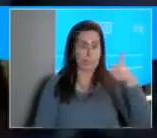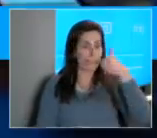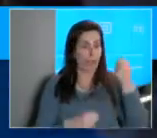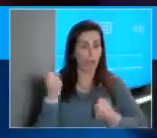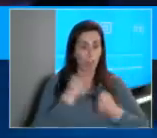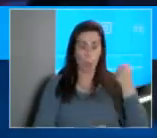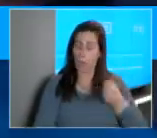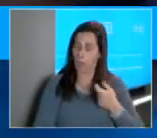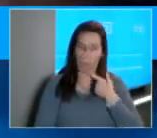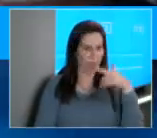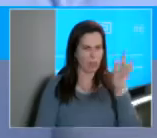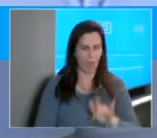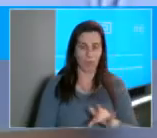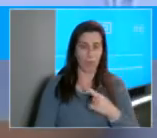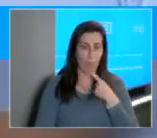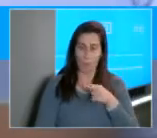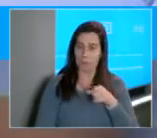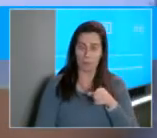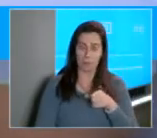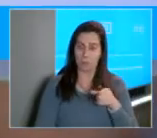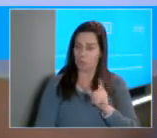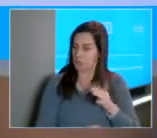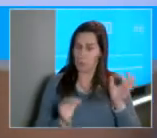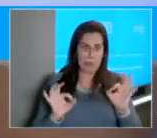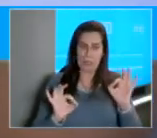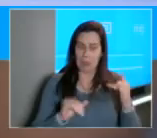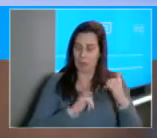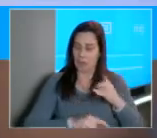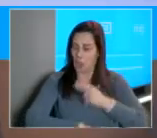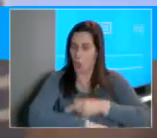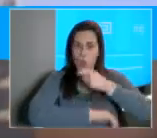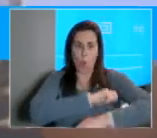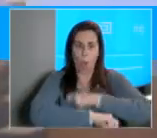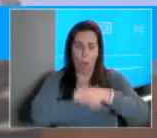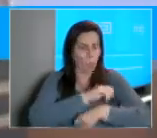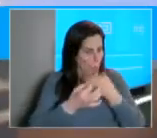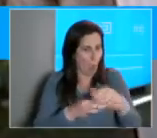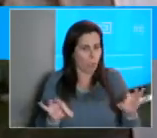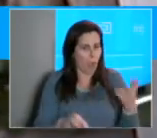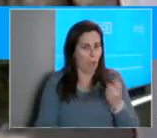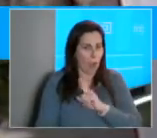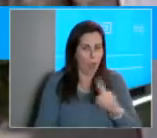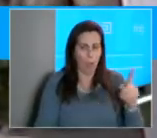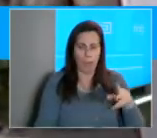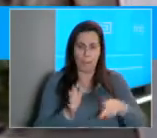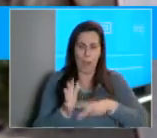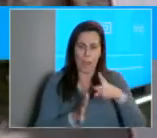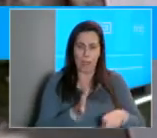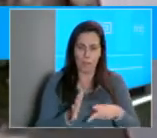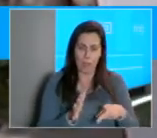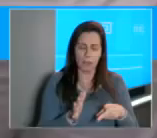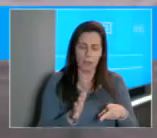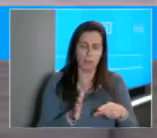התחבורה בצלאל סמוטריץ', וטענו כי אין פסול בכך שהדוכנים האלה מוצבים בתחנות